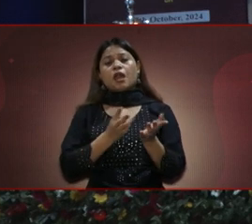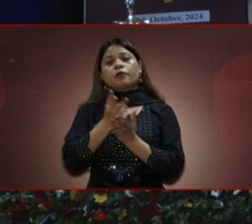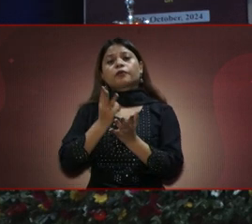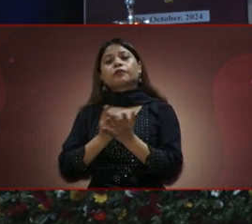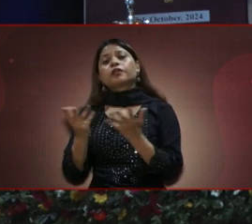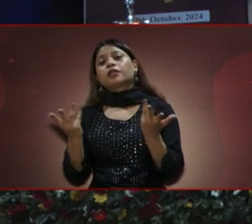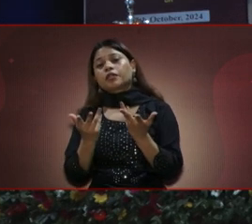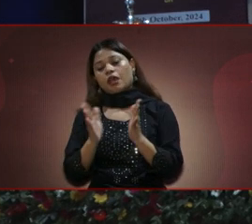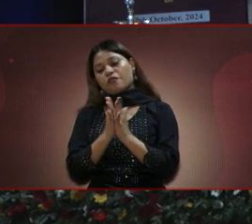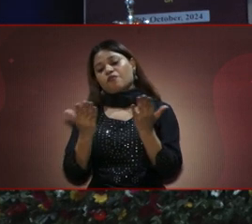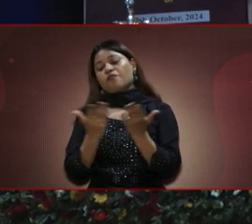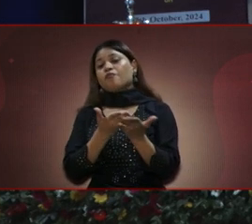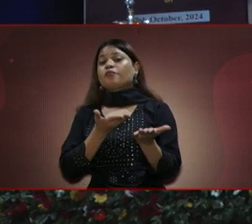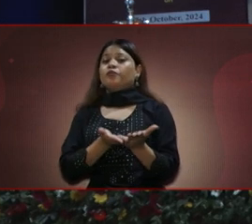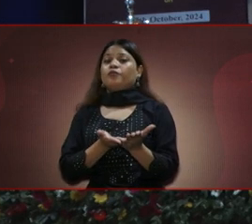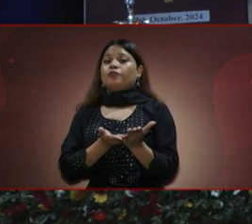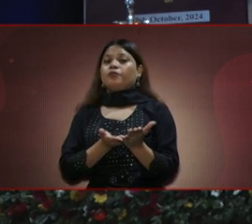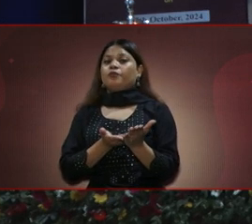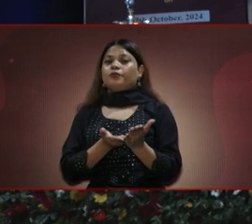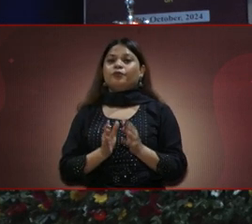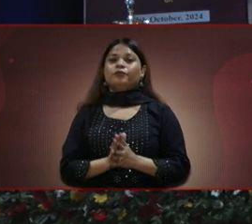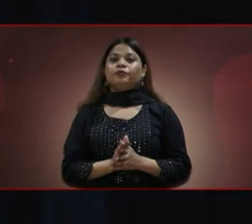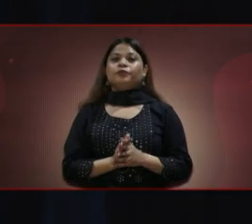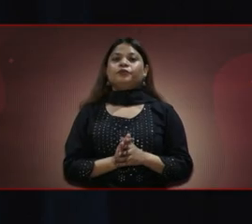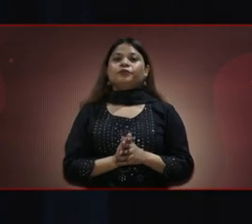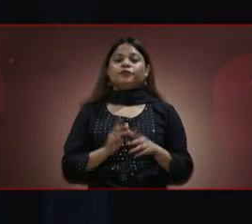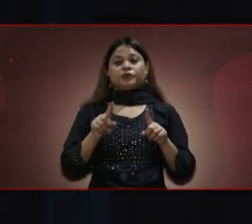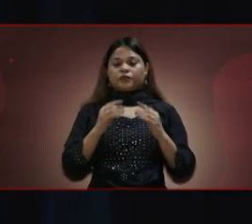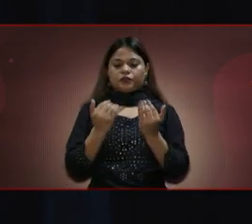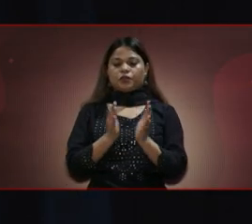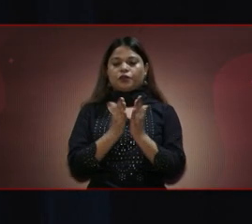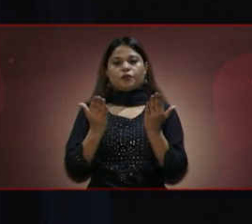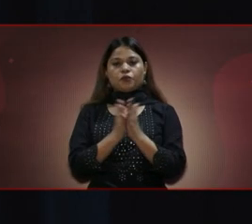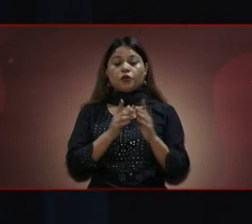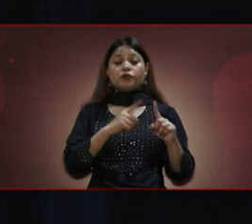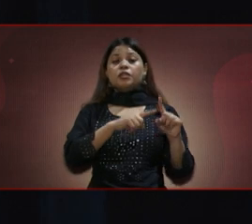माध्यम होगा किताब। आज किताब हार्ड बुक मिलेगा, कल आप उसको ई